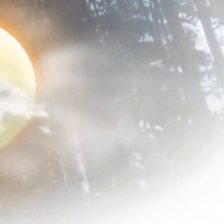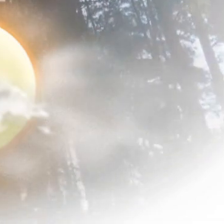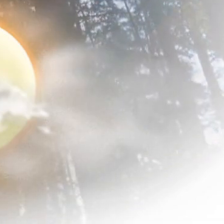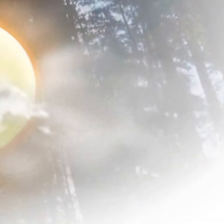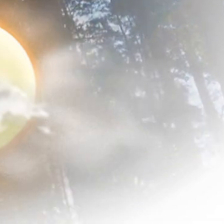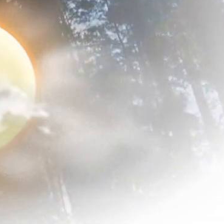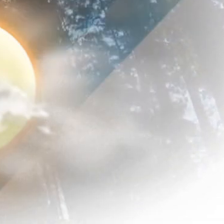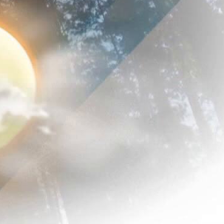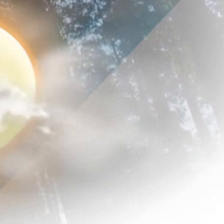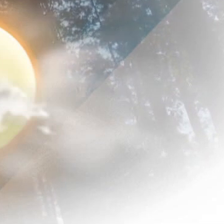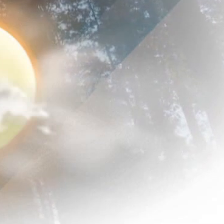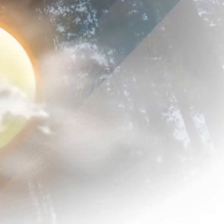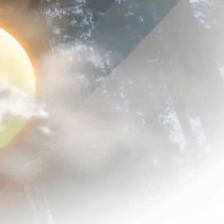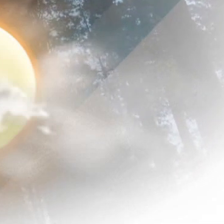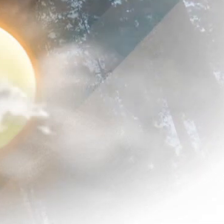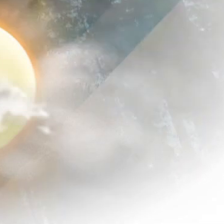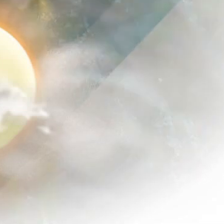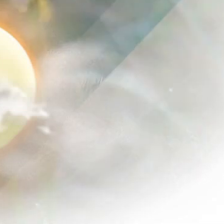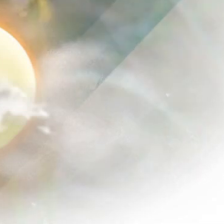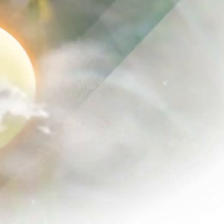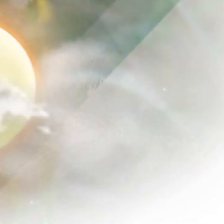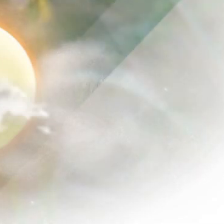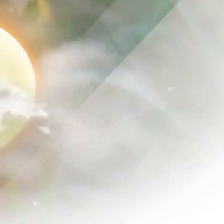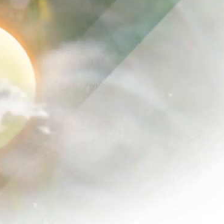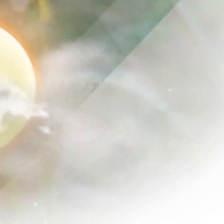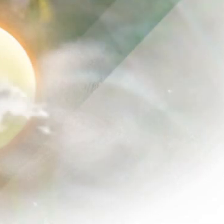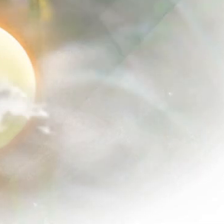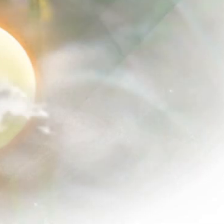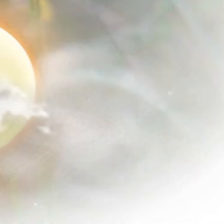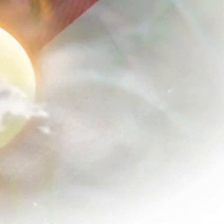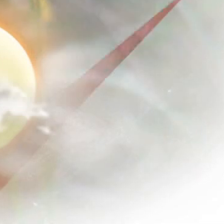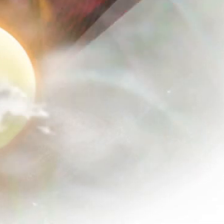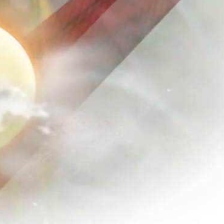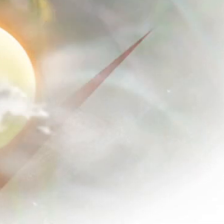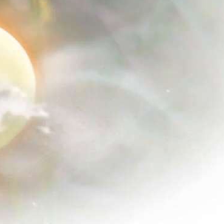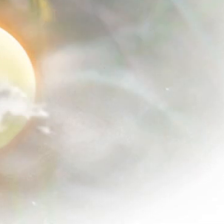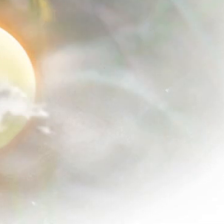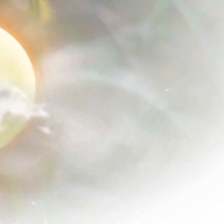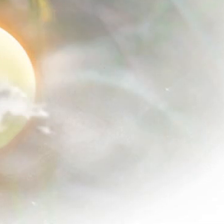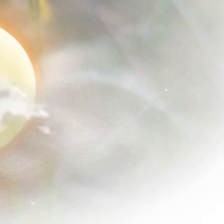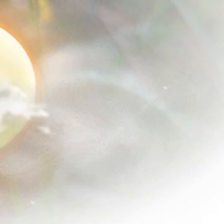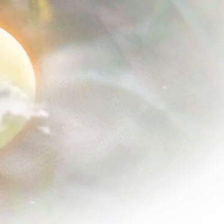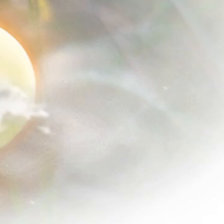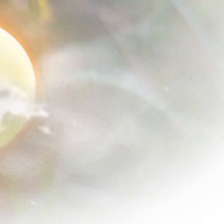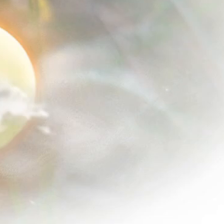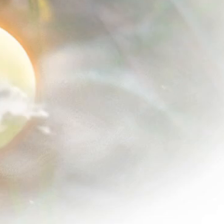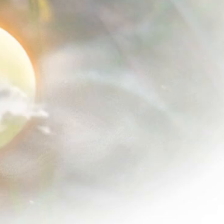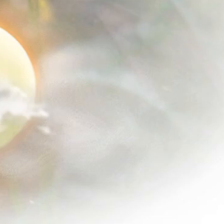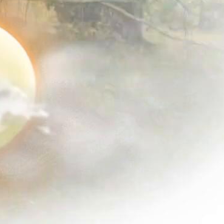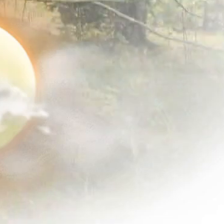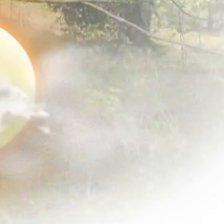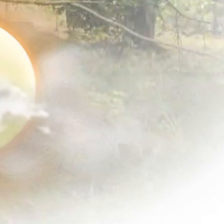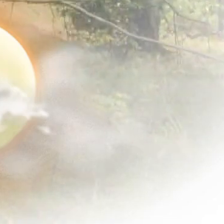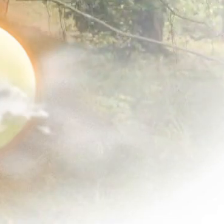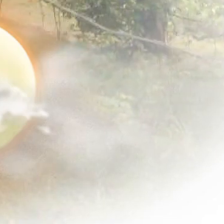слупка. Вільготнасць паветра каля 72% раніцай, 42% днём і 55%